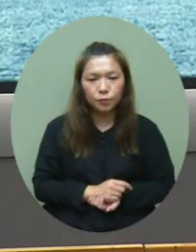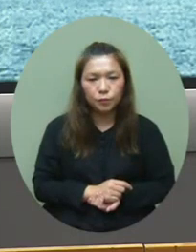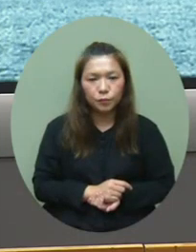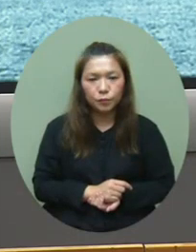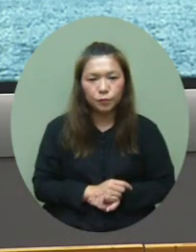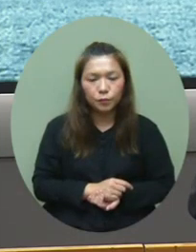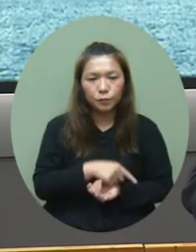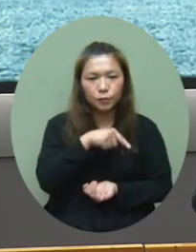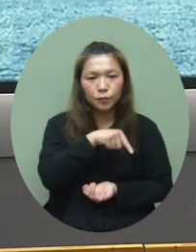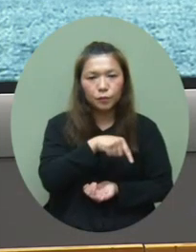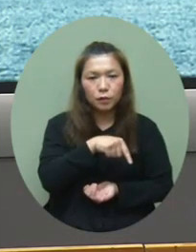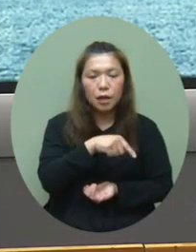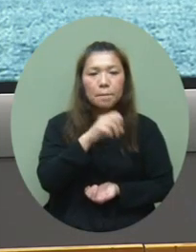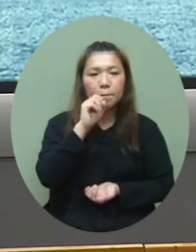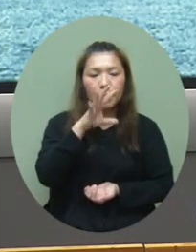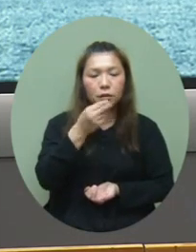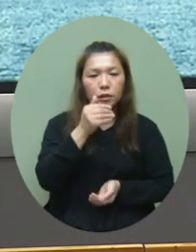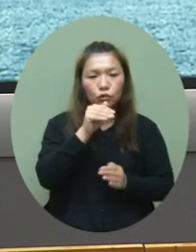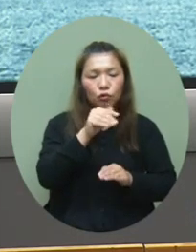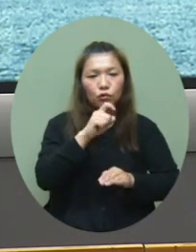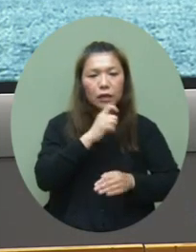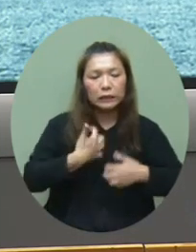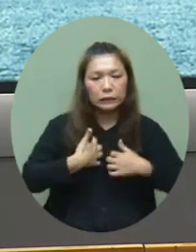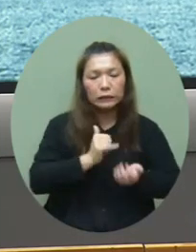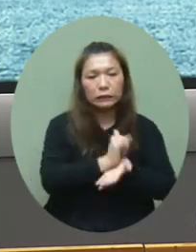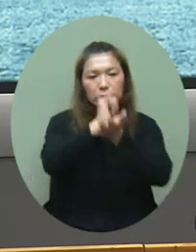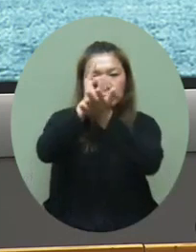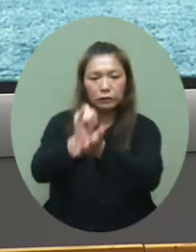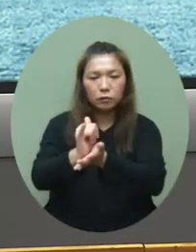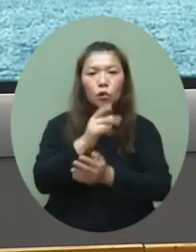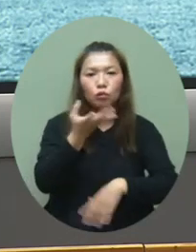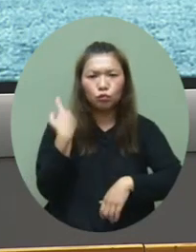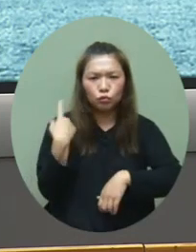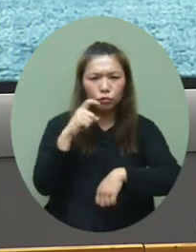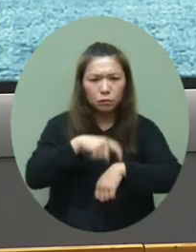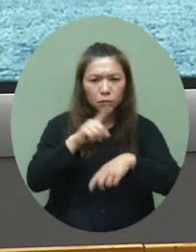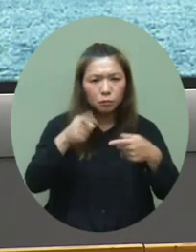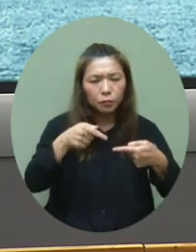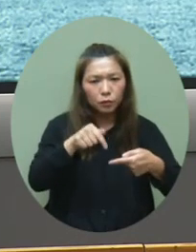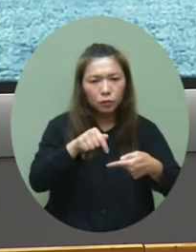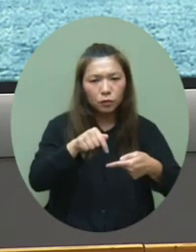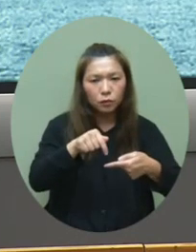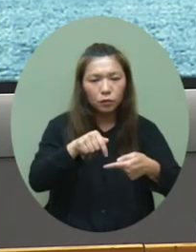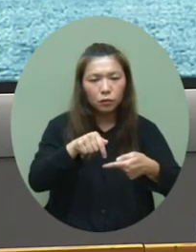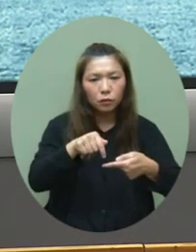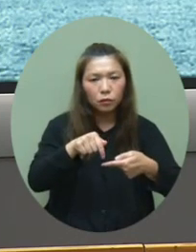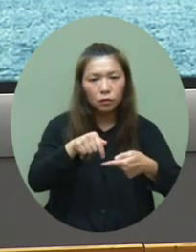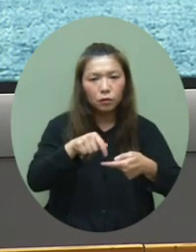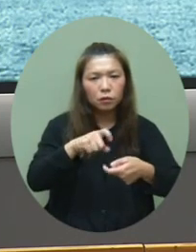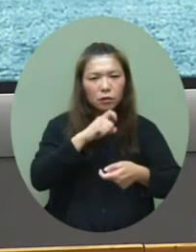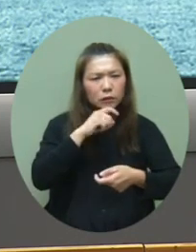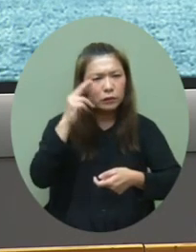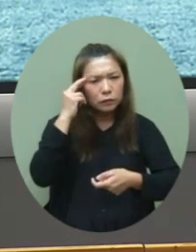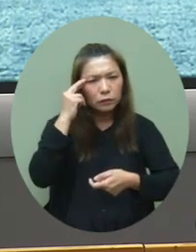他是去經這個伊利沙伯醫院急症室就入院的。他當時來說是有一些精